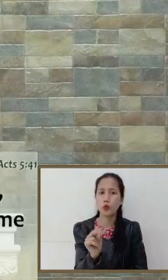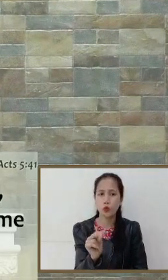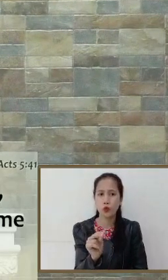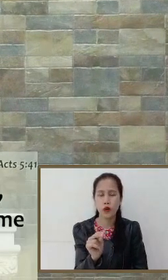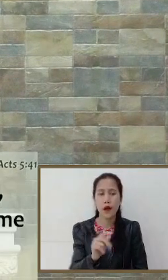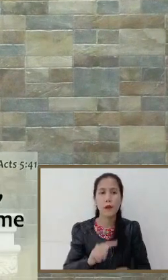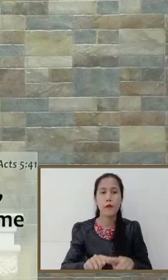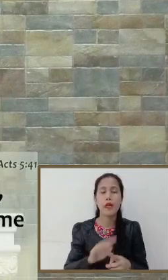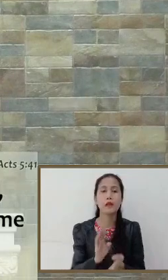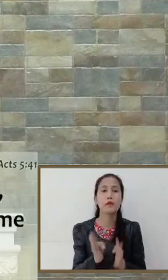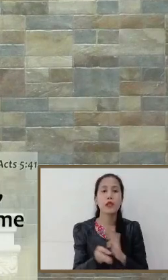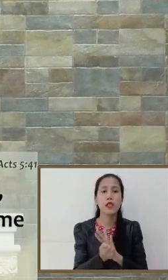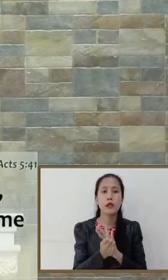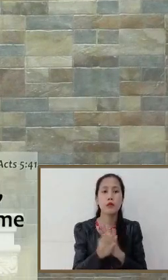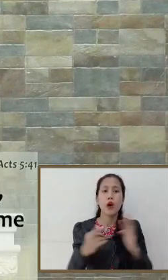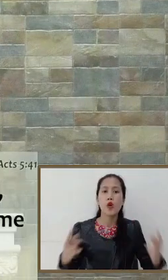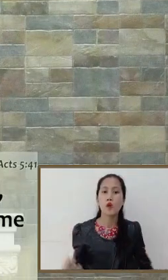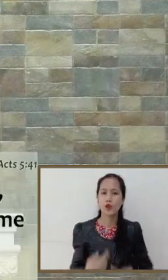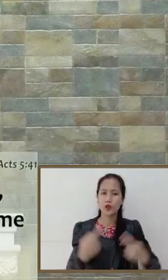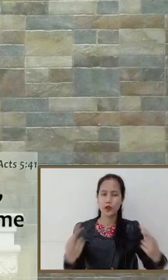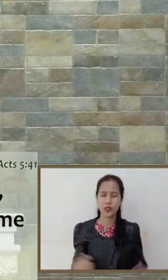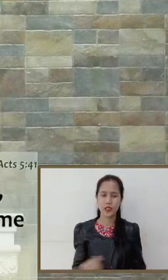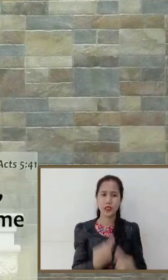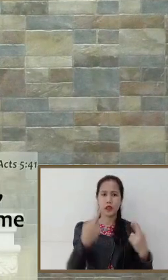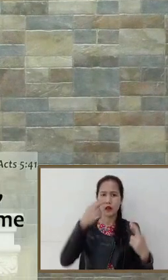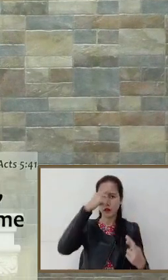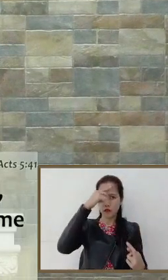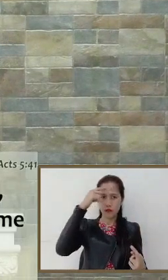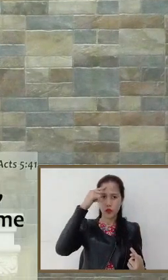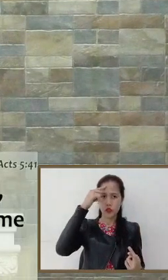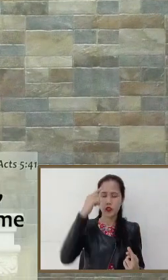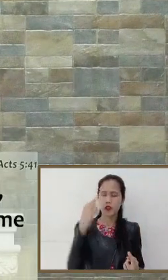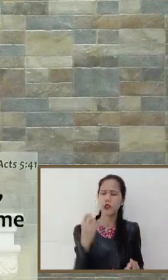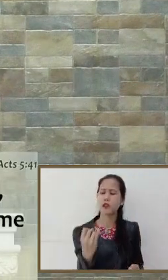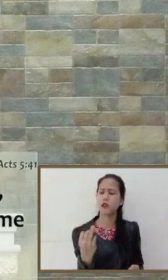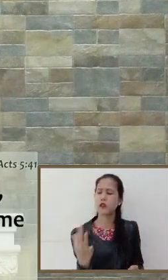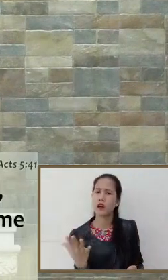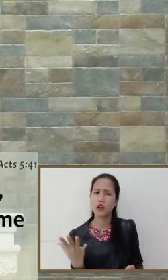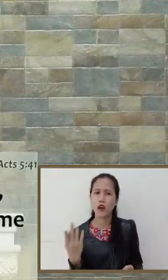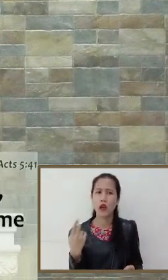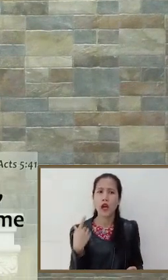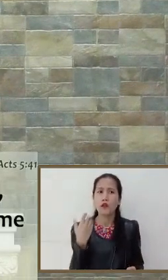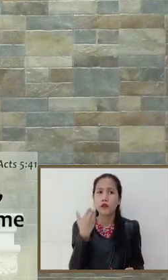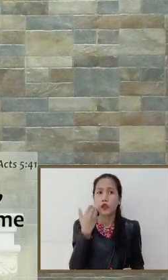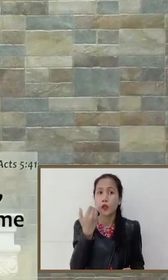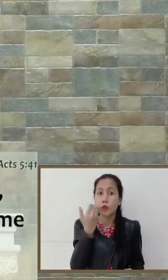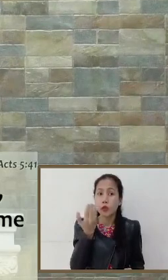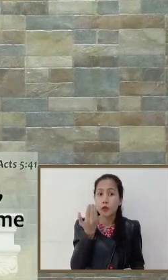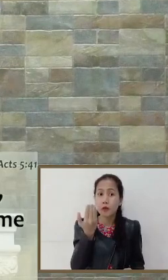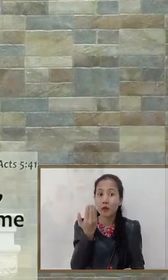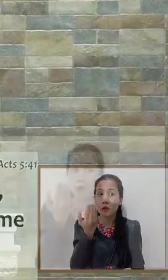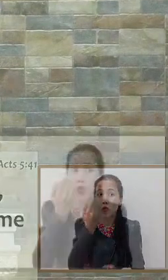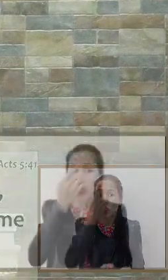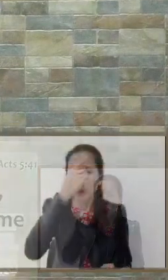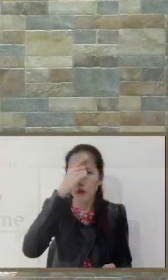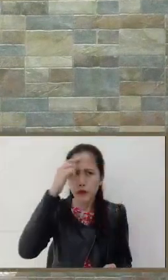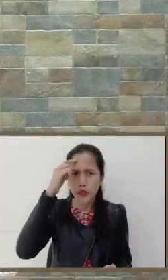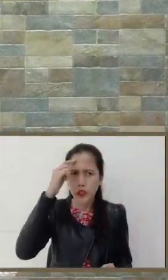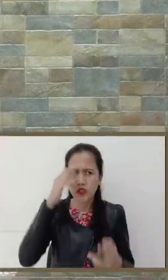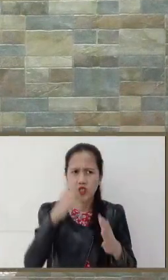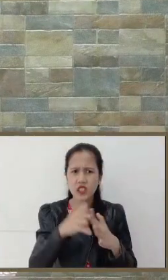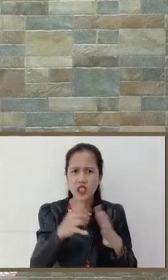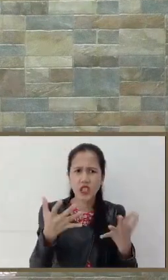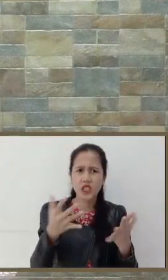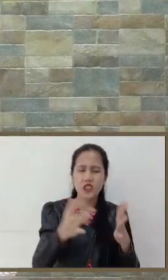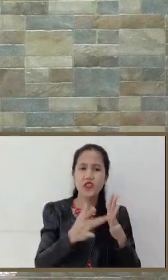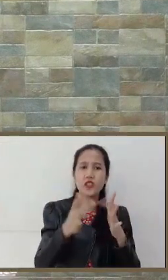sila sa kadaylan ng sila po ay counted na merong kahiyan sa pangalan ng Panginoon Jesucristo. Amen. Di ba alin na mapahiya tayo